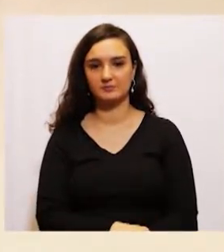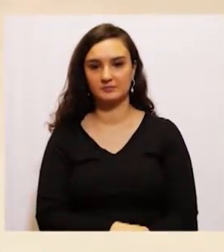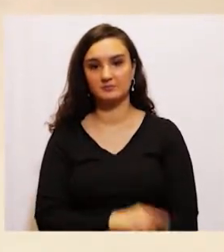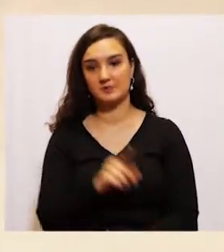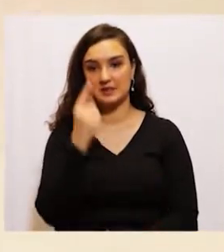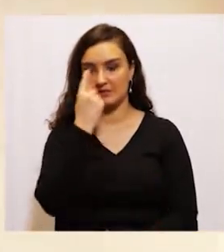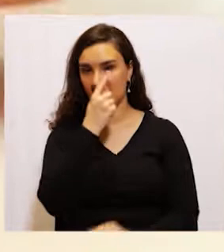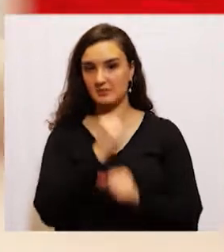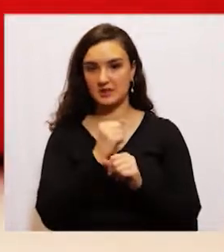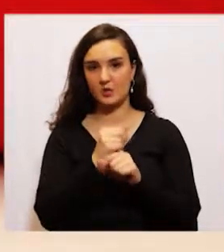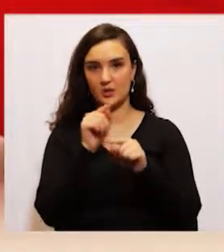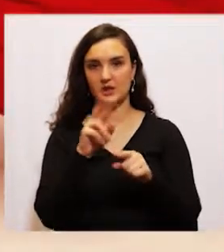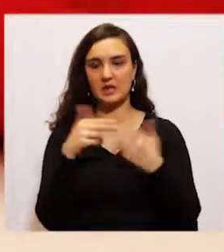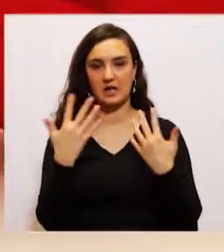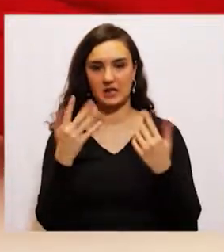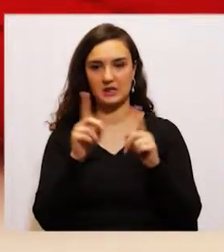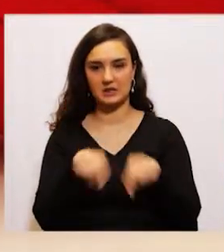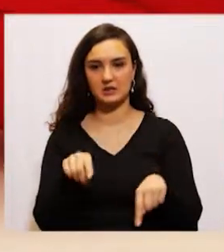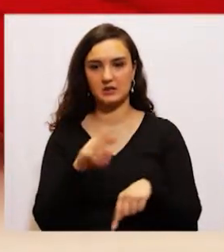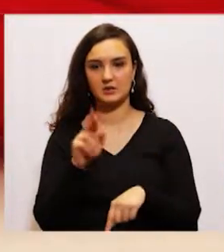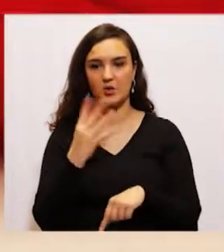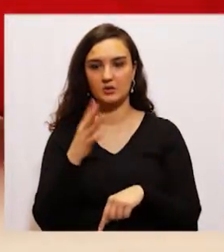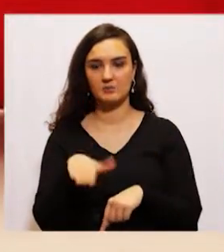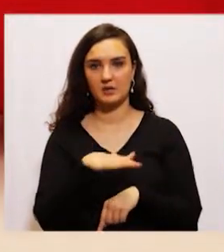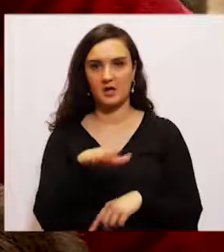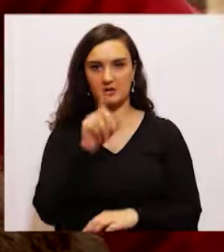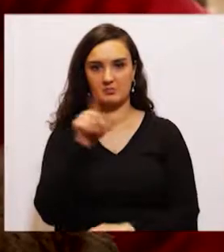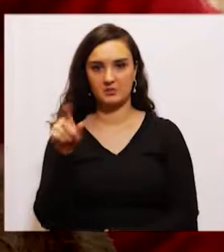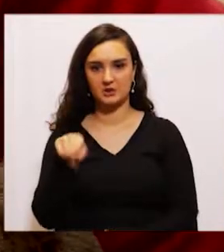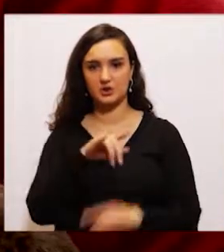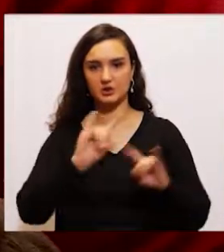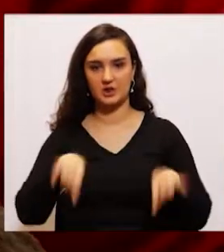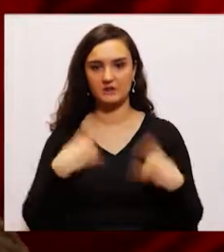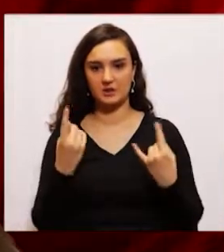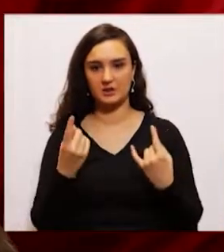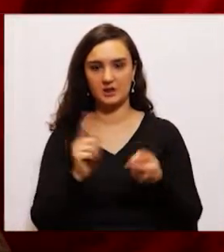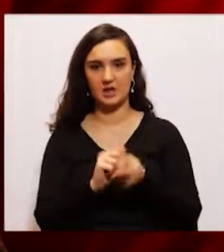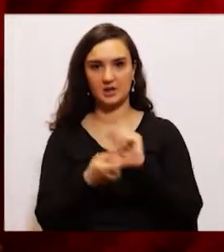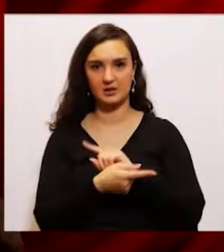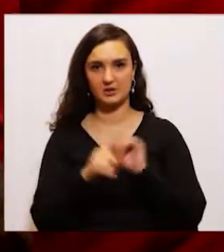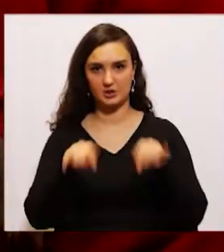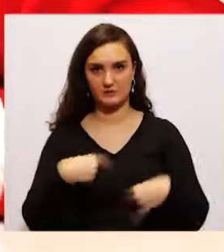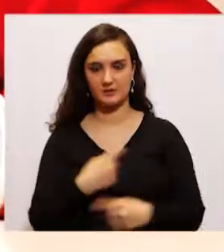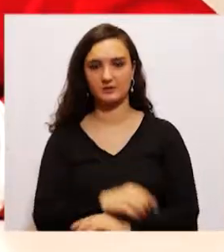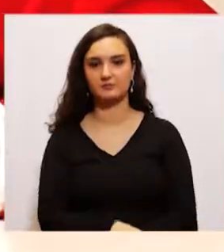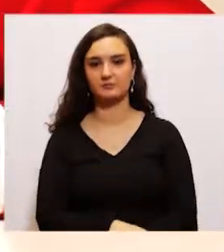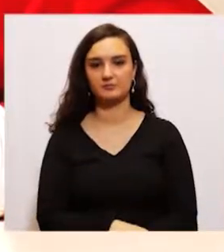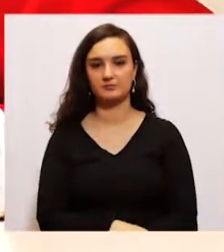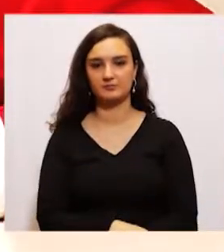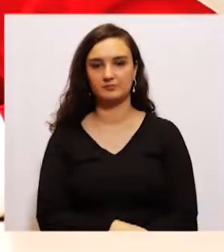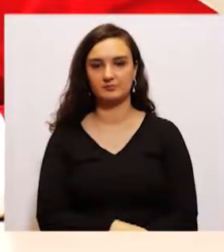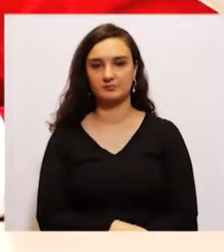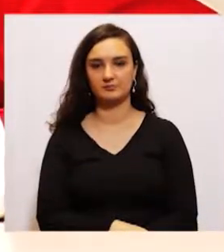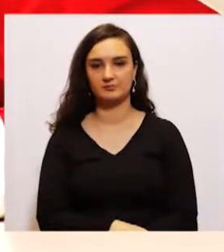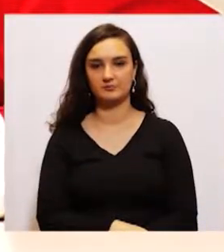მიდი თვალებიც გაუკეთე და ხელის და ოღონდ ოთხფეხა ადამიანი ეს შარვალი გადააკეთე შარვათ, ხო? ესე